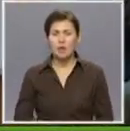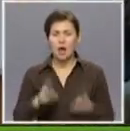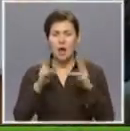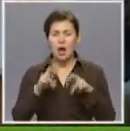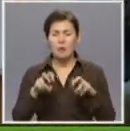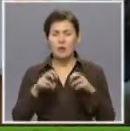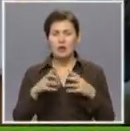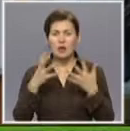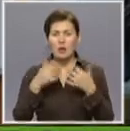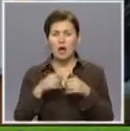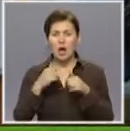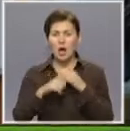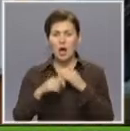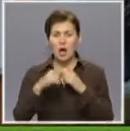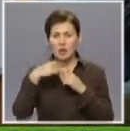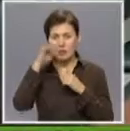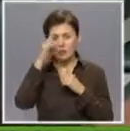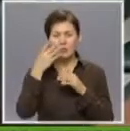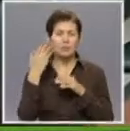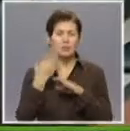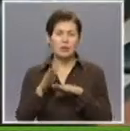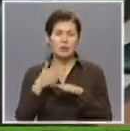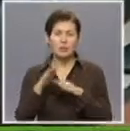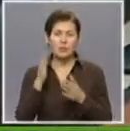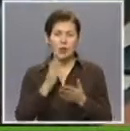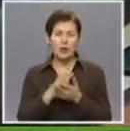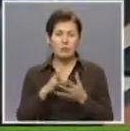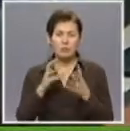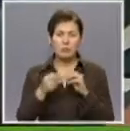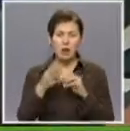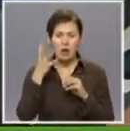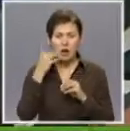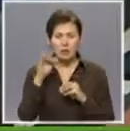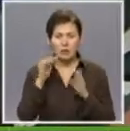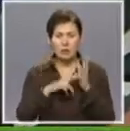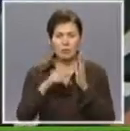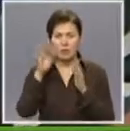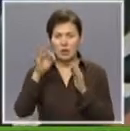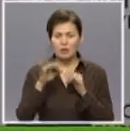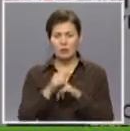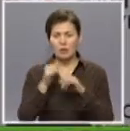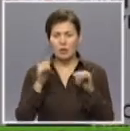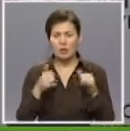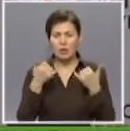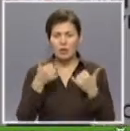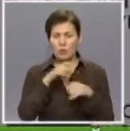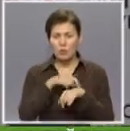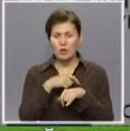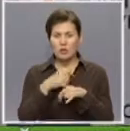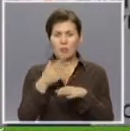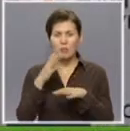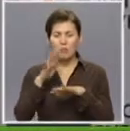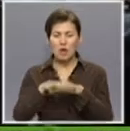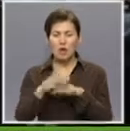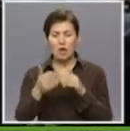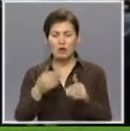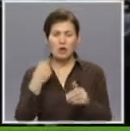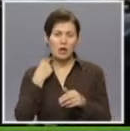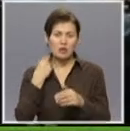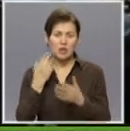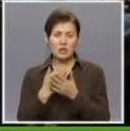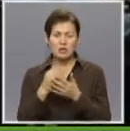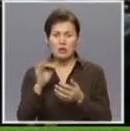әрбір үшінші қазақстандықтың артында несие тарихы бар. Мәселен, алматылықтардың 80%-дан астамы қазіргі таңда банк алдында қарыз. Тағы